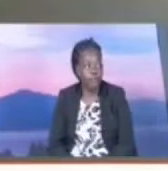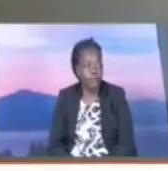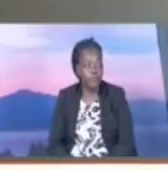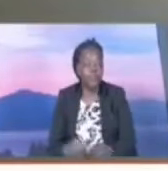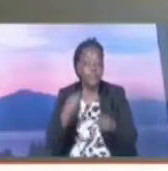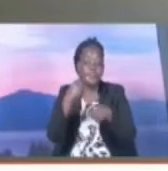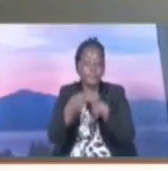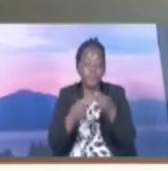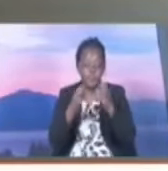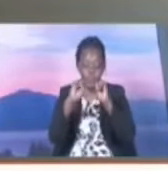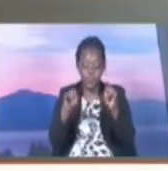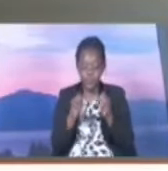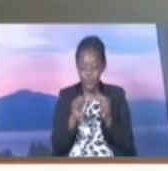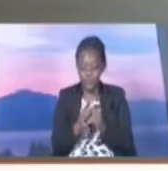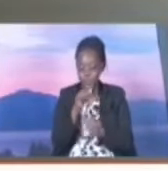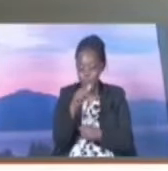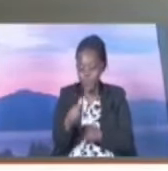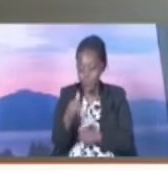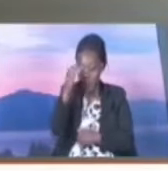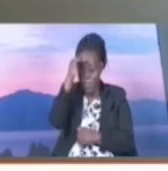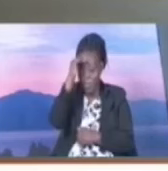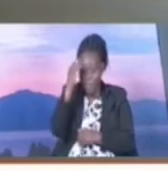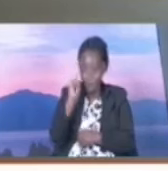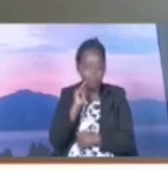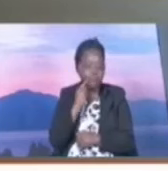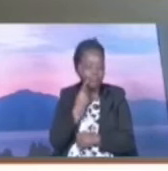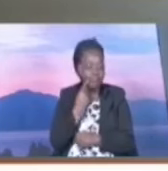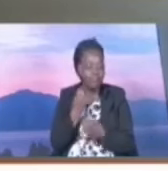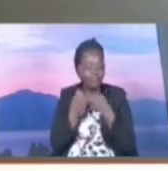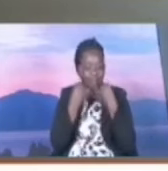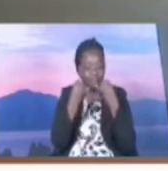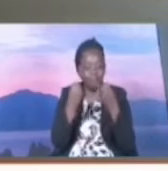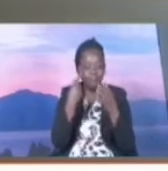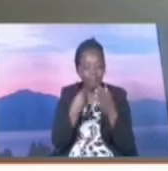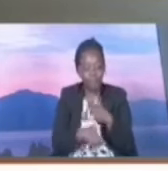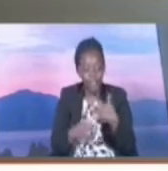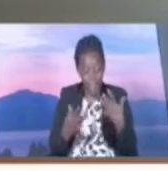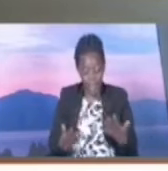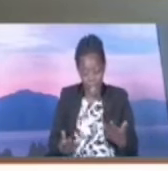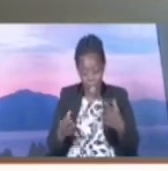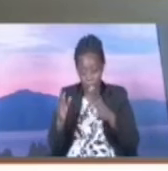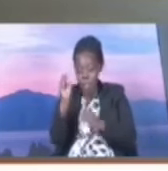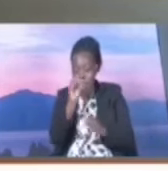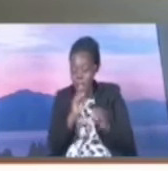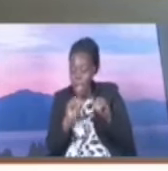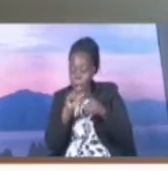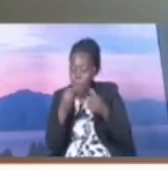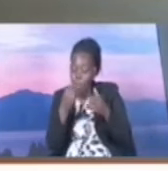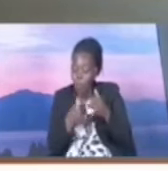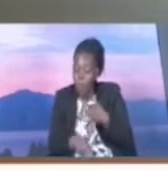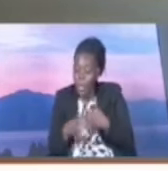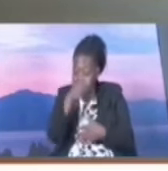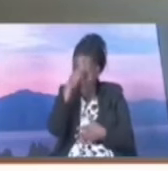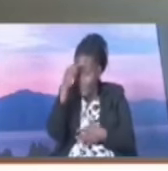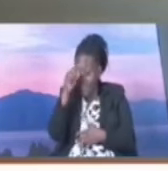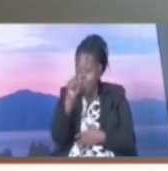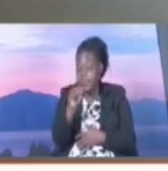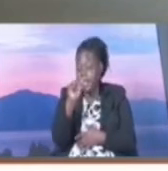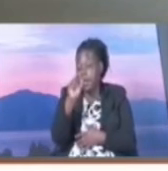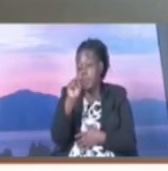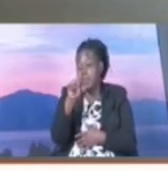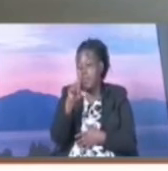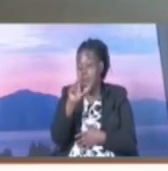Bweteyongerayo n'agatali k'onfufu amalala poliisi MPG etegeezezza nga bw'ekyanoonyereza ku bigendererwa bya Tabula Lugya